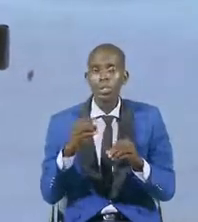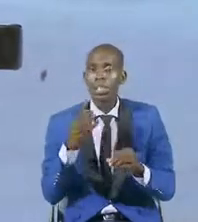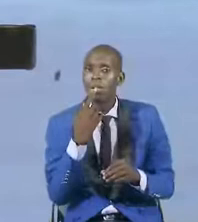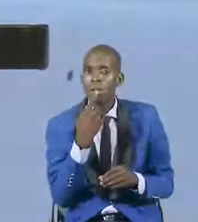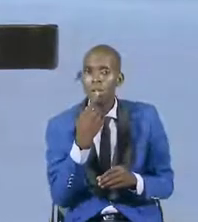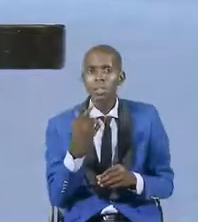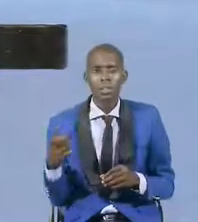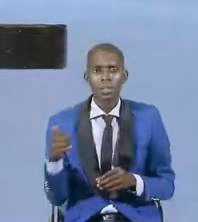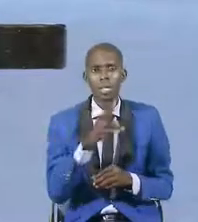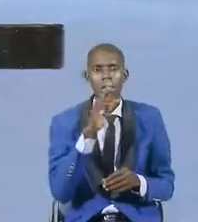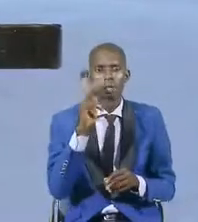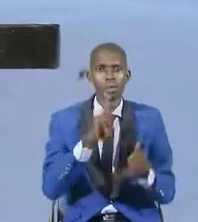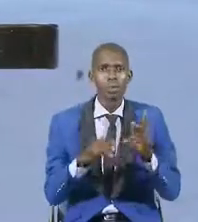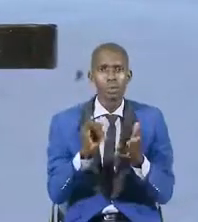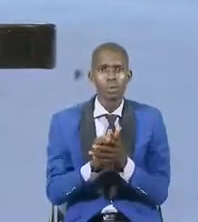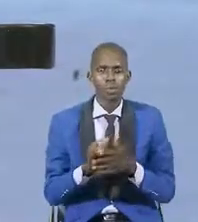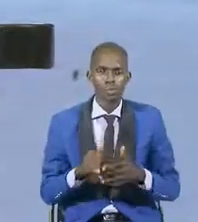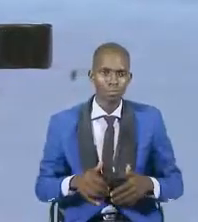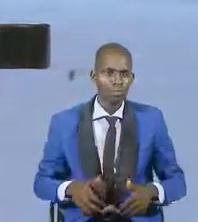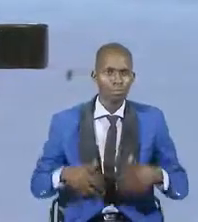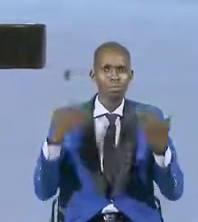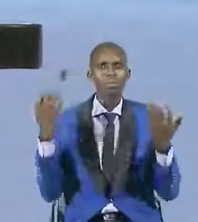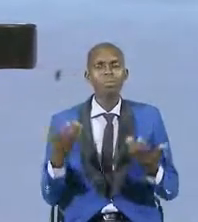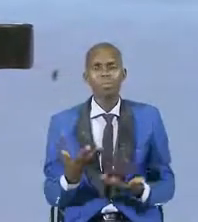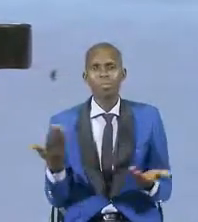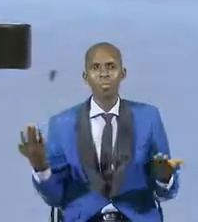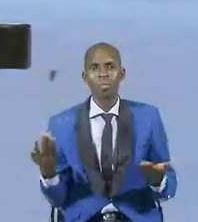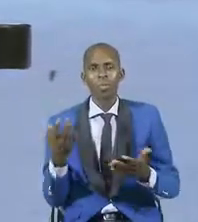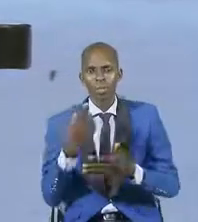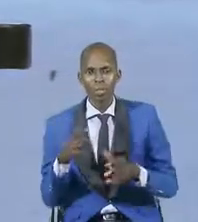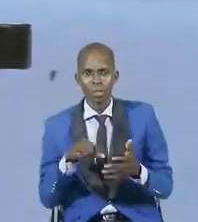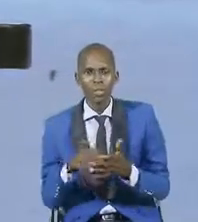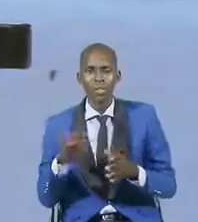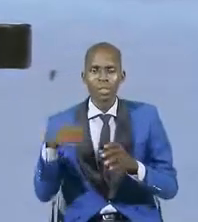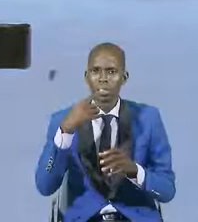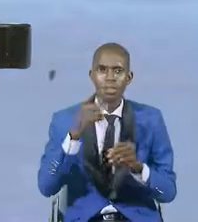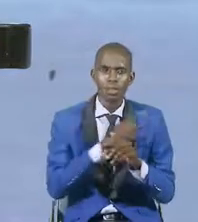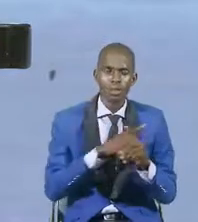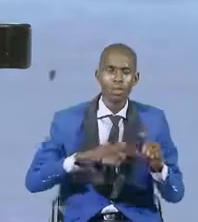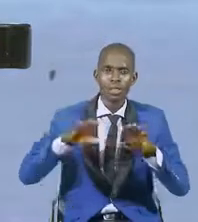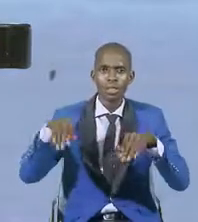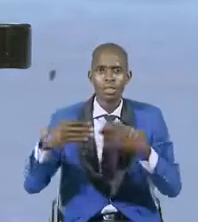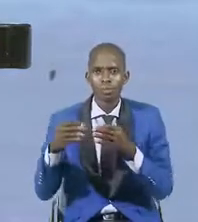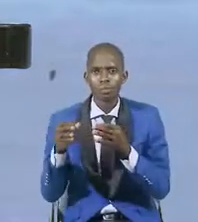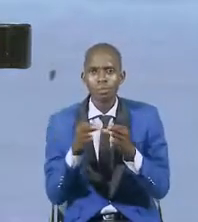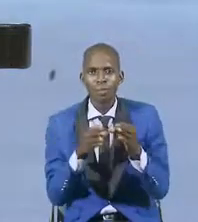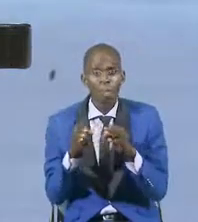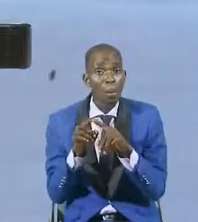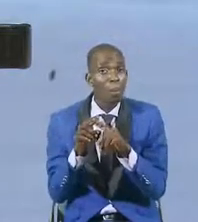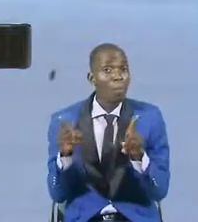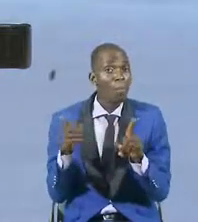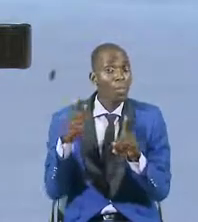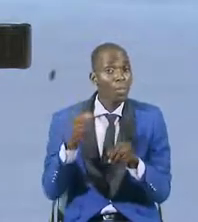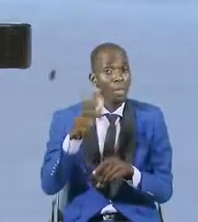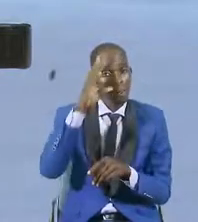leur église, ils sont eux qui vont se lever, que se conduit ainsi dit l'Éternel, et vont donner une interprétation.